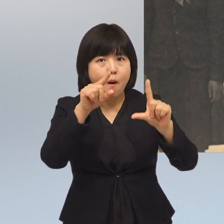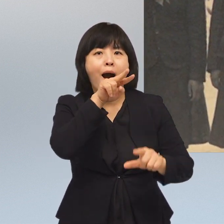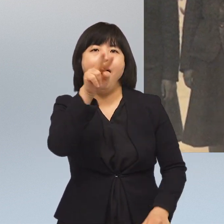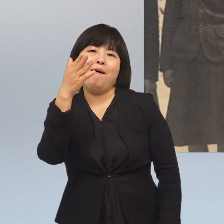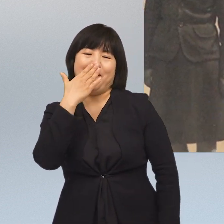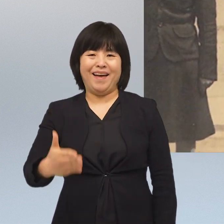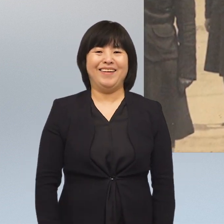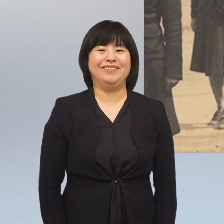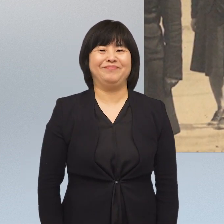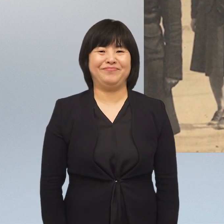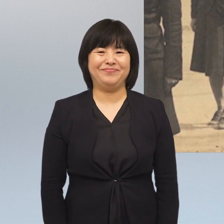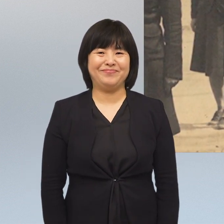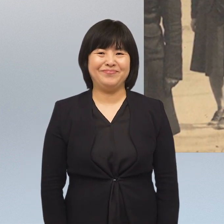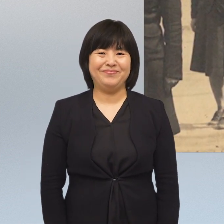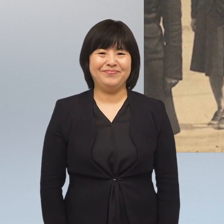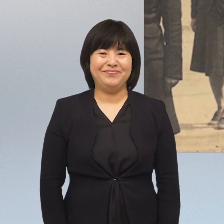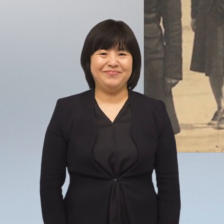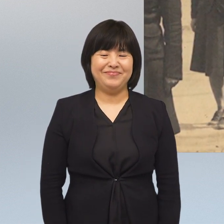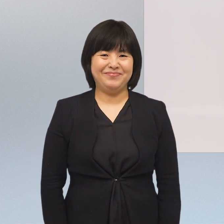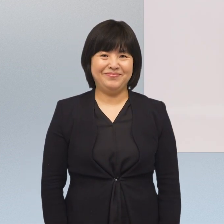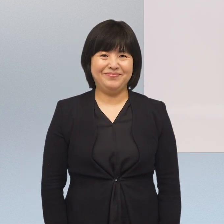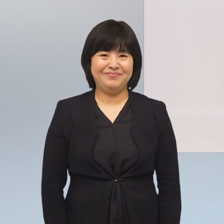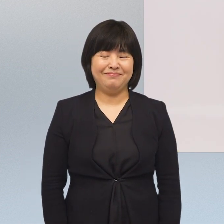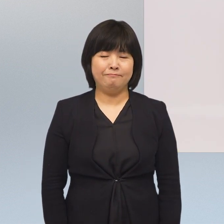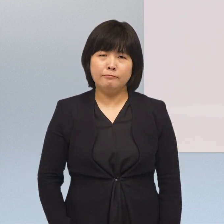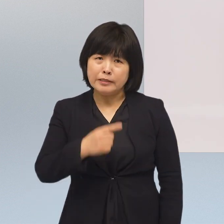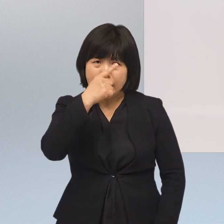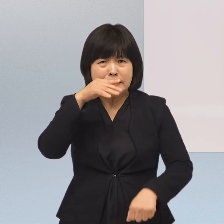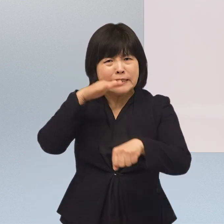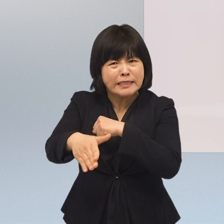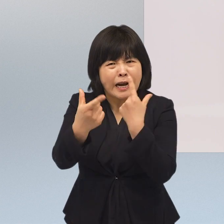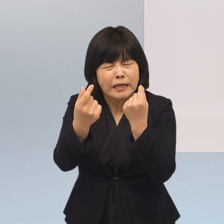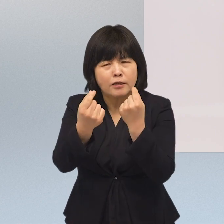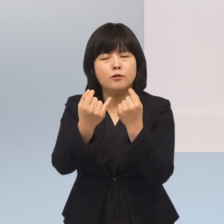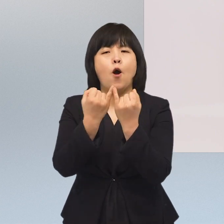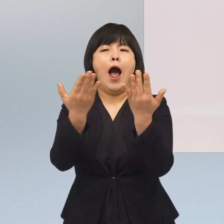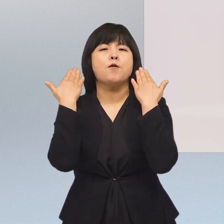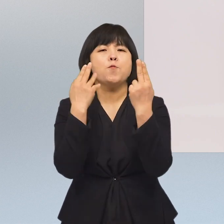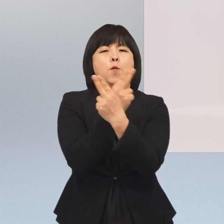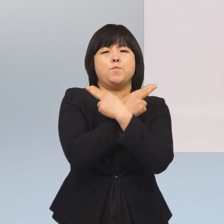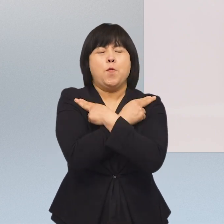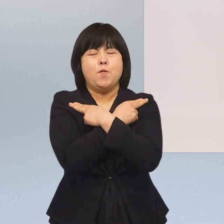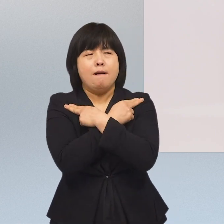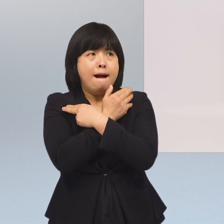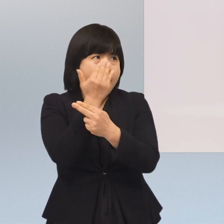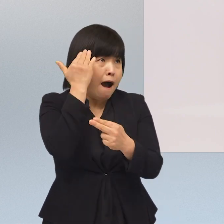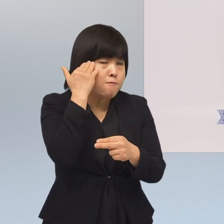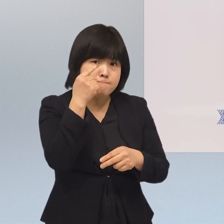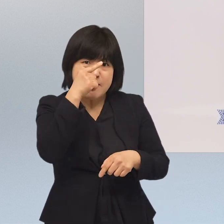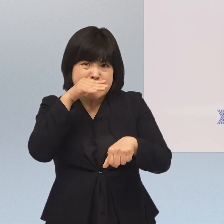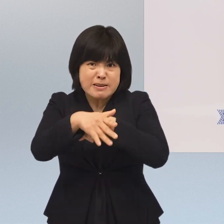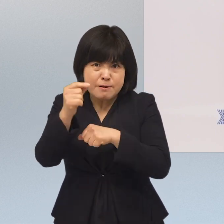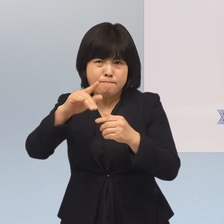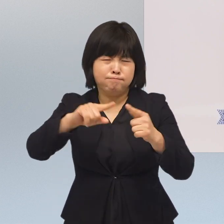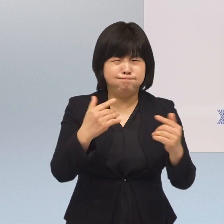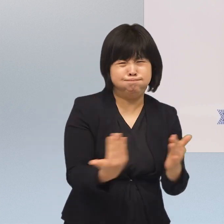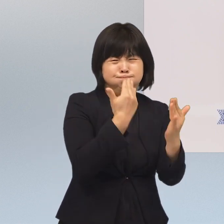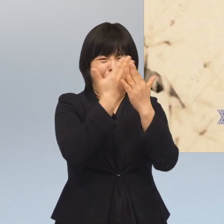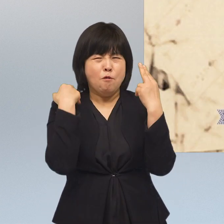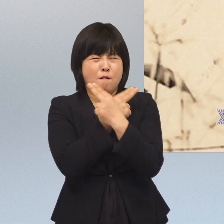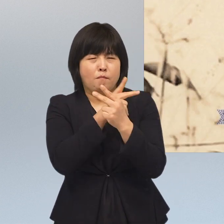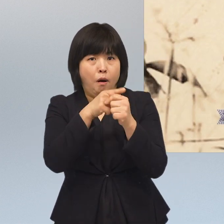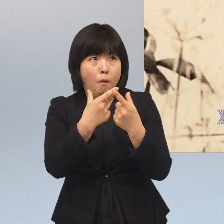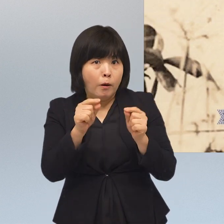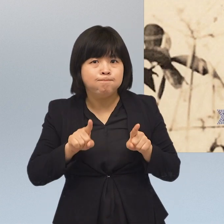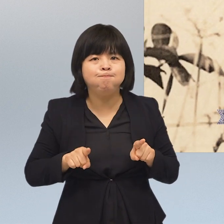그런 양장의 교복을 볼 수가 있습니다. 양장 부분 같은 경우는 여학교 교복이 이제 어떤 한국 양장의